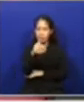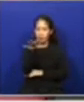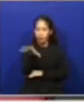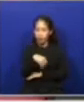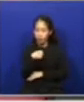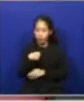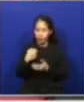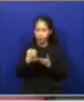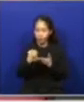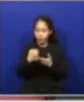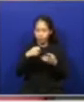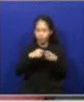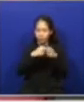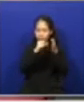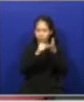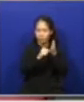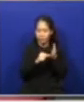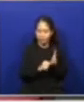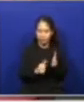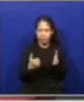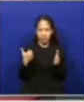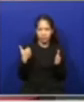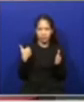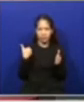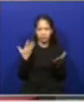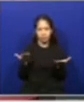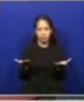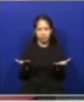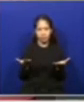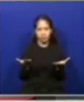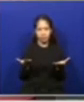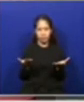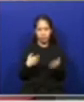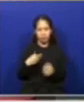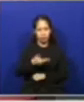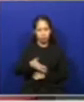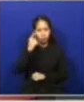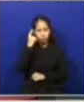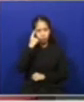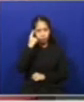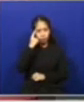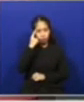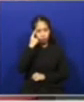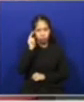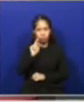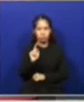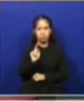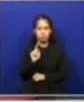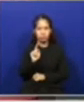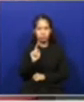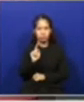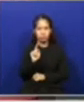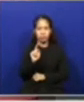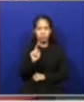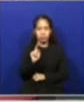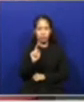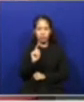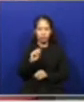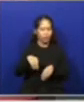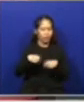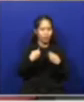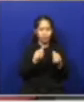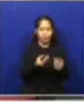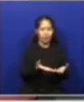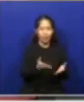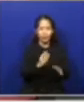าขาดแหล่งเงินทุนของผู้ประกอบการอยู่ก็รู้กันอยู่แล้วอ่ะนะคะว่าเขาไม่ให้คนตัวเล็กมันเป็นอย่างนี้มาตั้ง